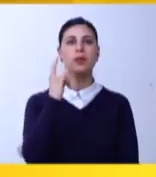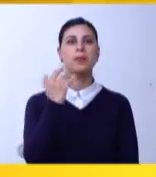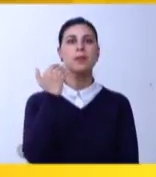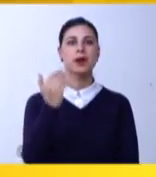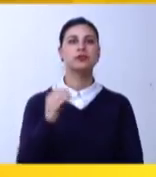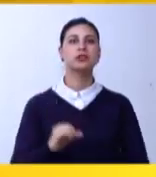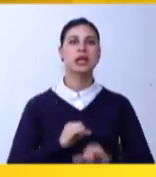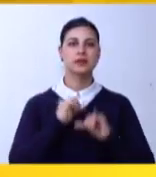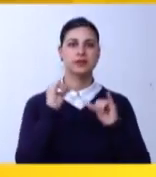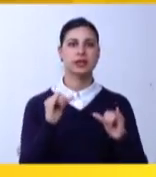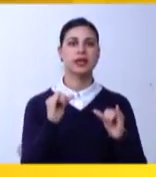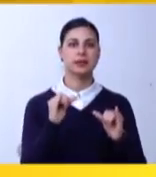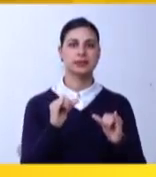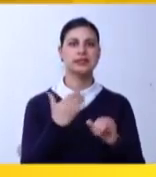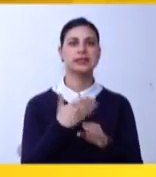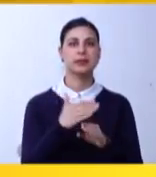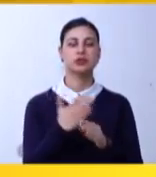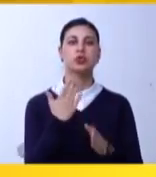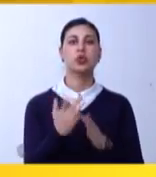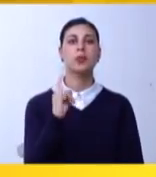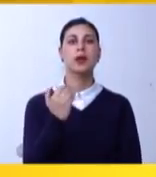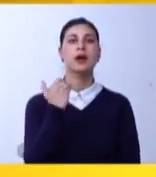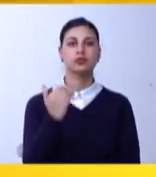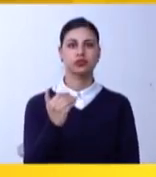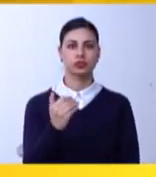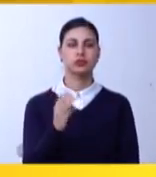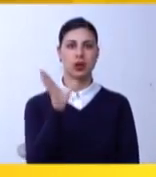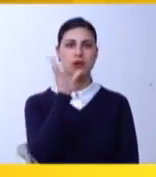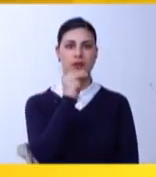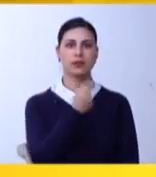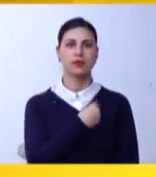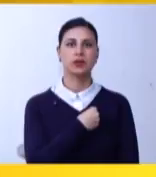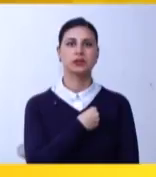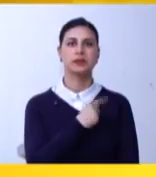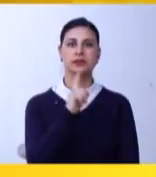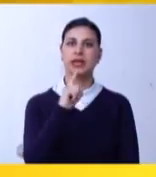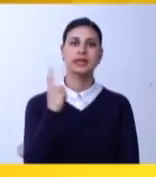ბავშვის განვითარების ტემპზე, თუ ბავშვის განვითარების ტემპი გვაძლევს საშუალებას,